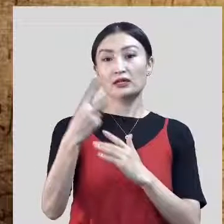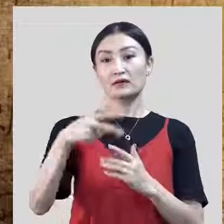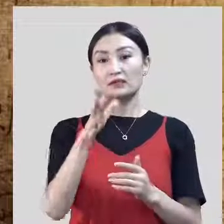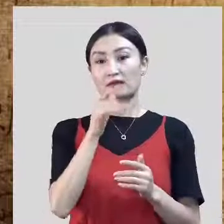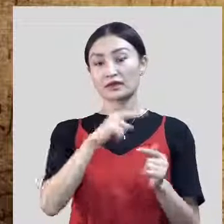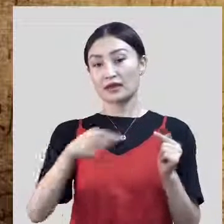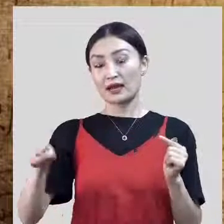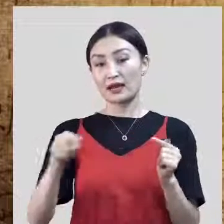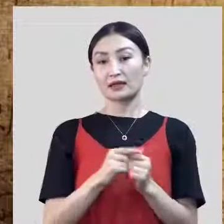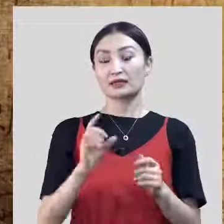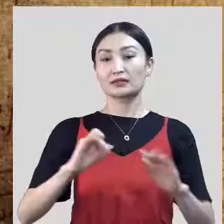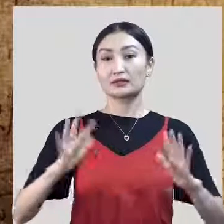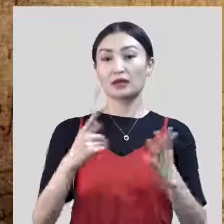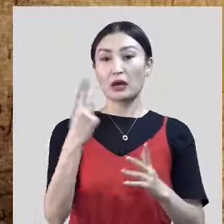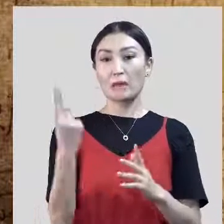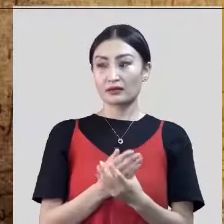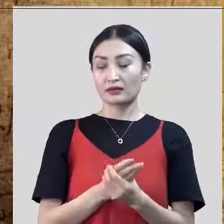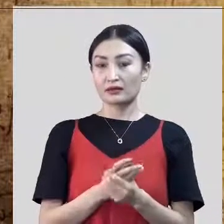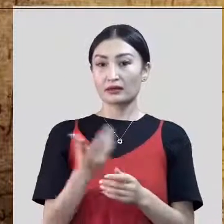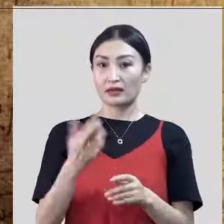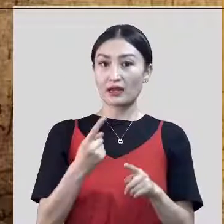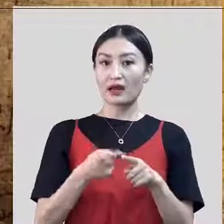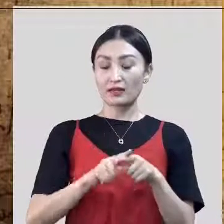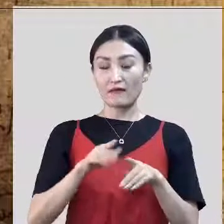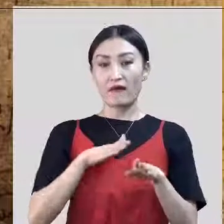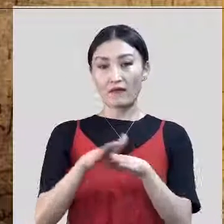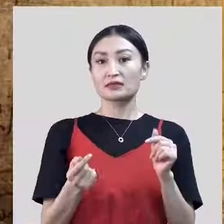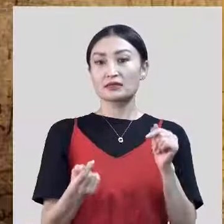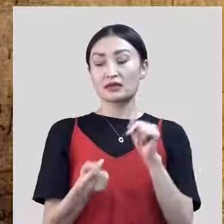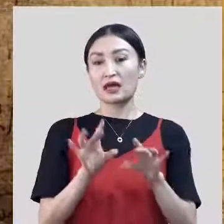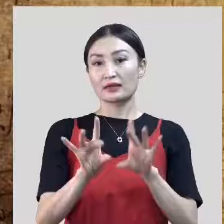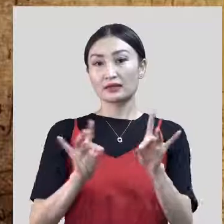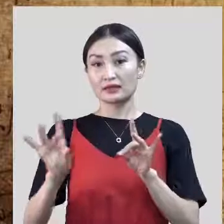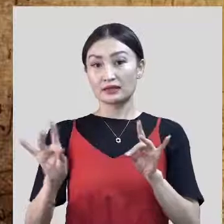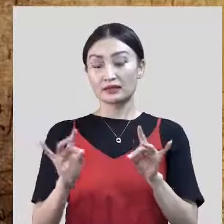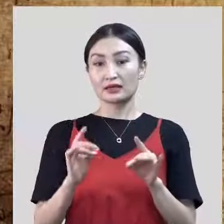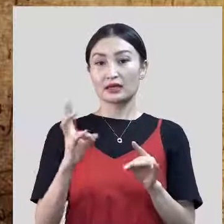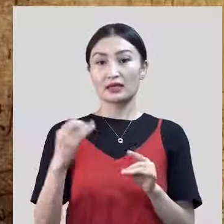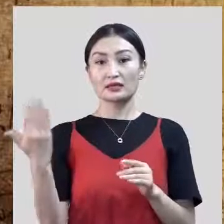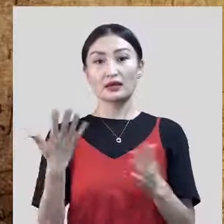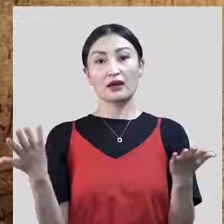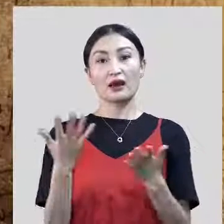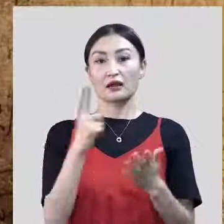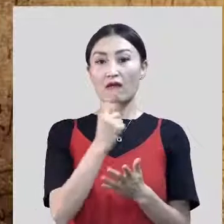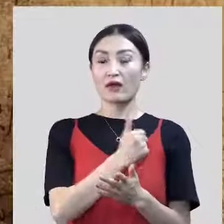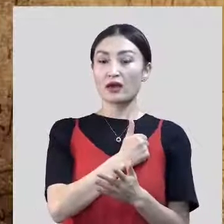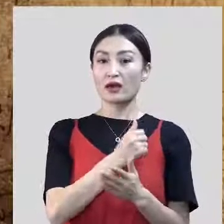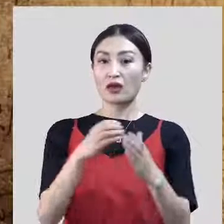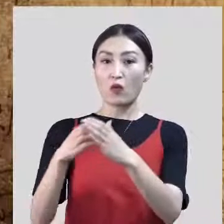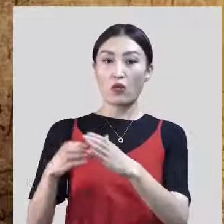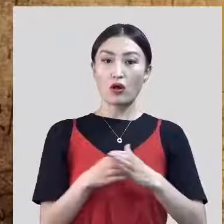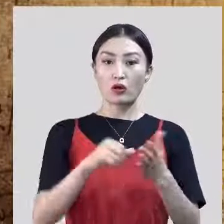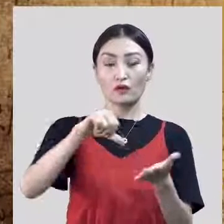о событиях первой мировой войны для этого выполните тест соотнесите на стороне каких военных блоков